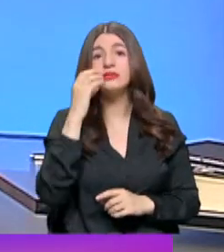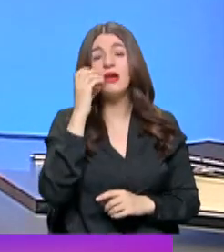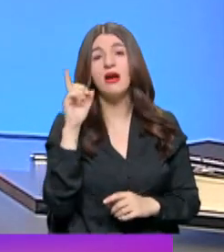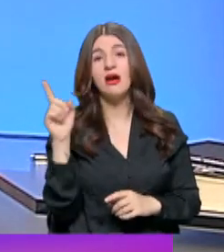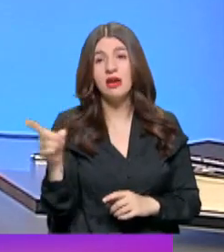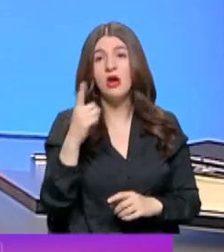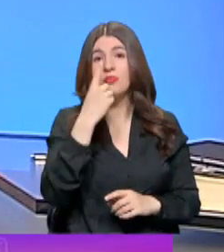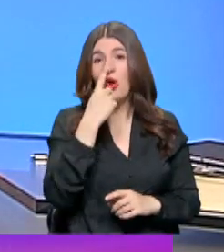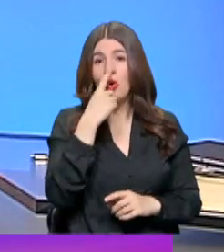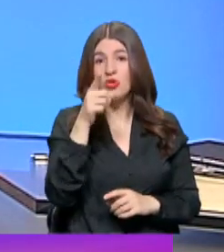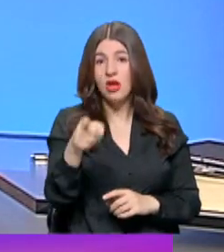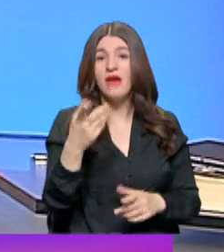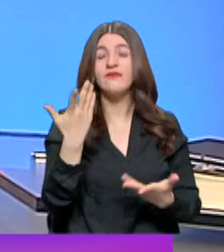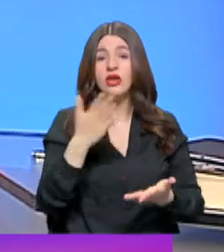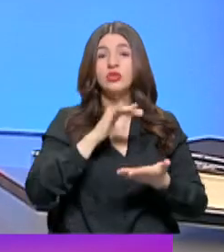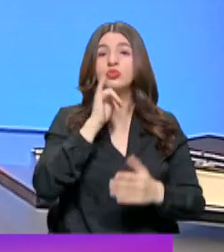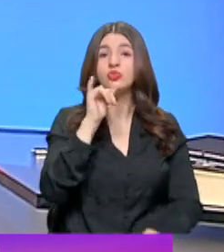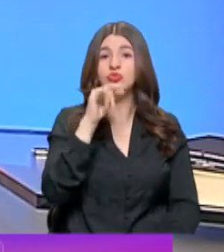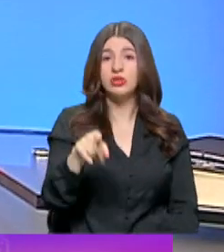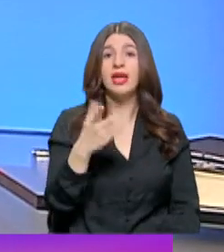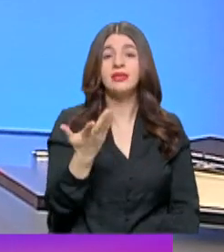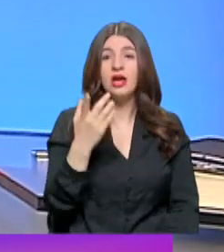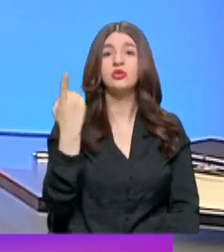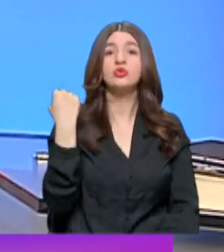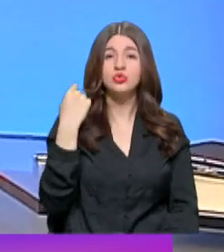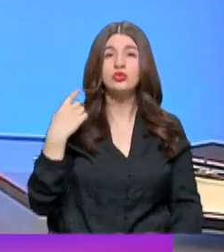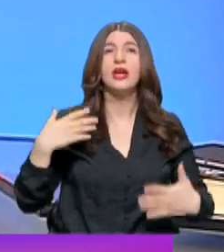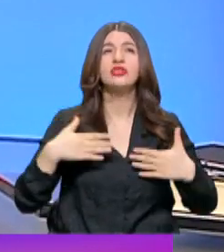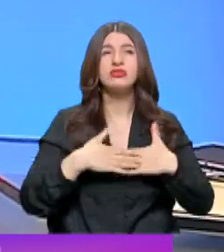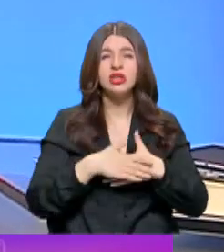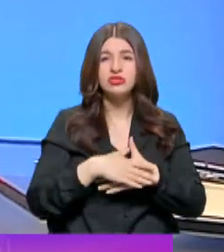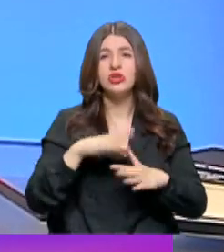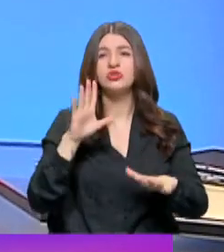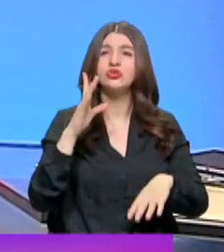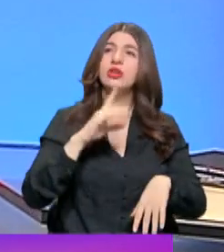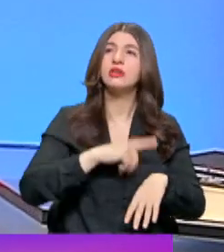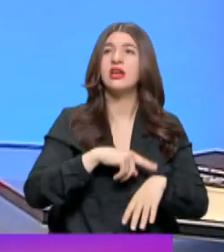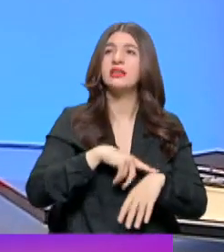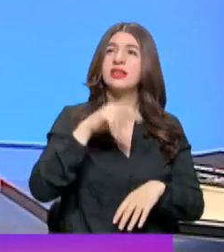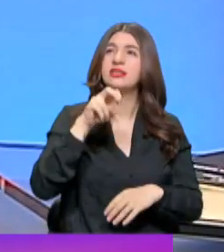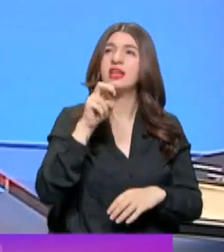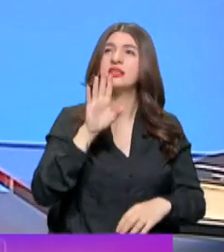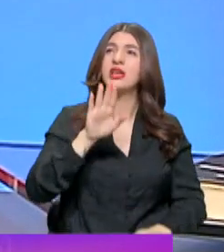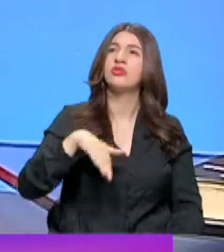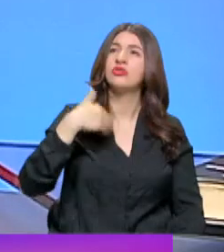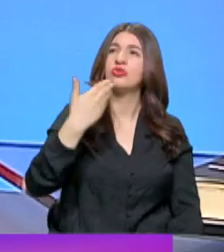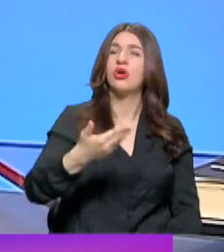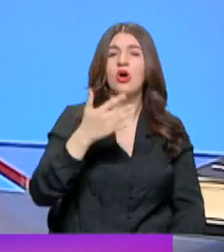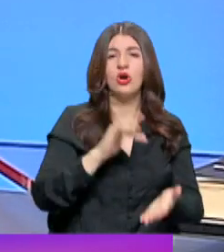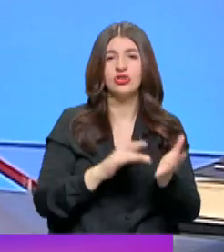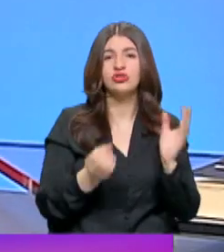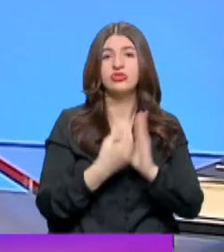Sakarya'ya Bolu'ya ve Düzce'ye Yani dün gece şöyle saatler8 geçtikten sonra